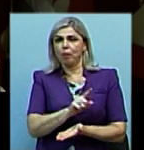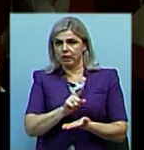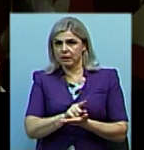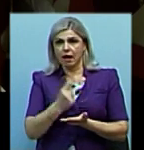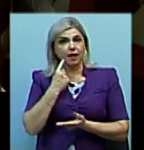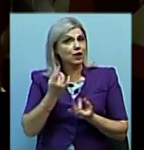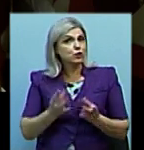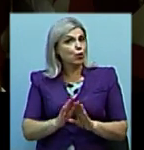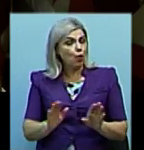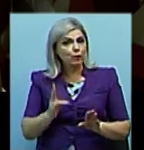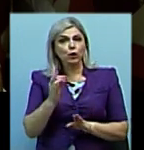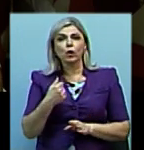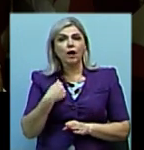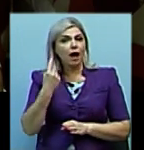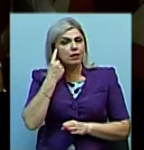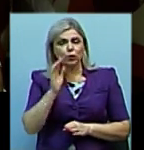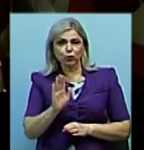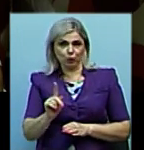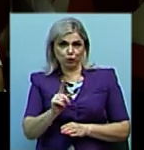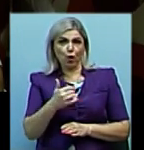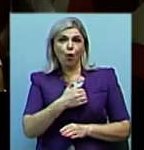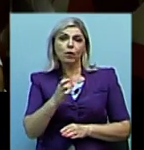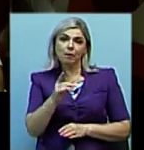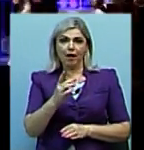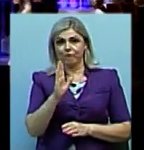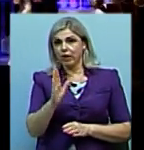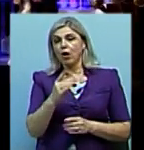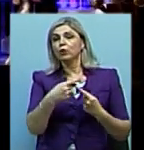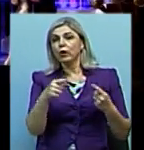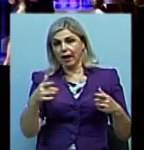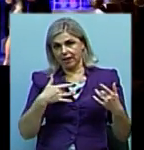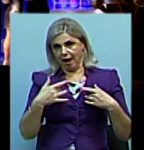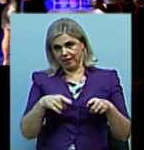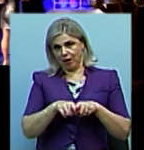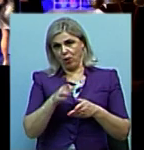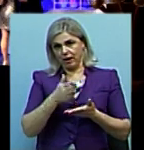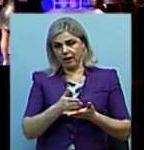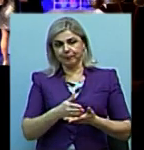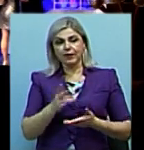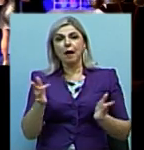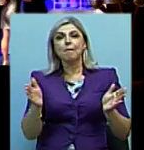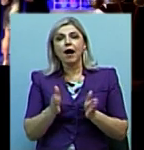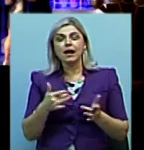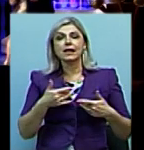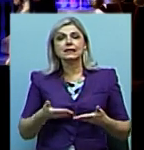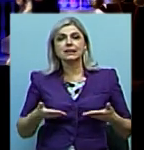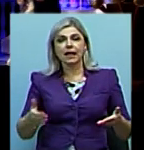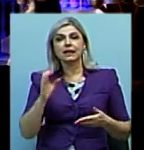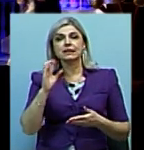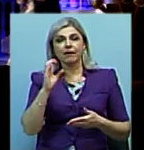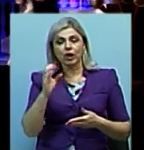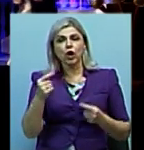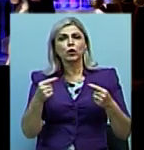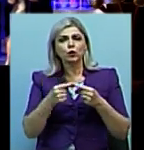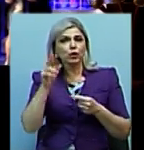скромно, але я не думаю, що хоч в одному театрі це є. Відкриття сезону на малій сцені відбудеться у вересні. З чіткою датою поки